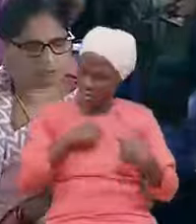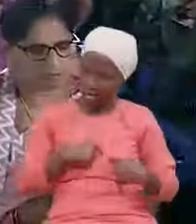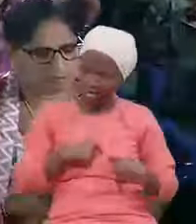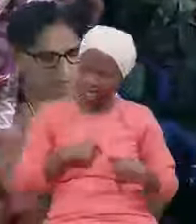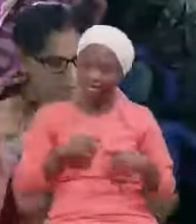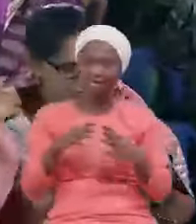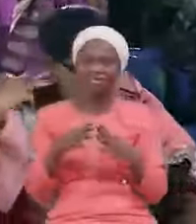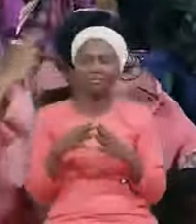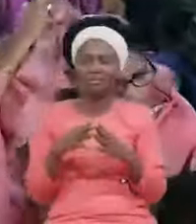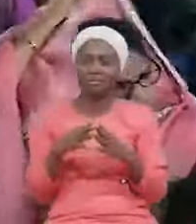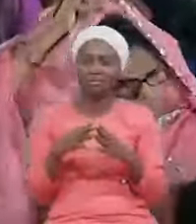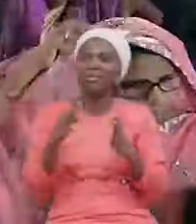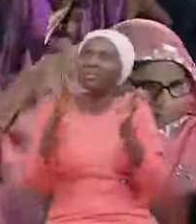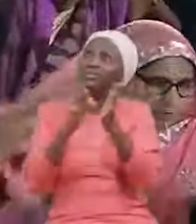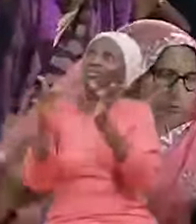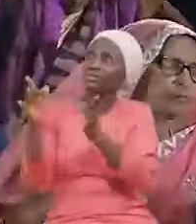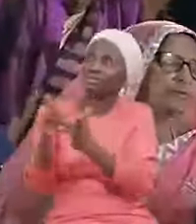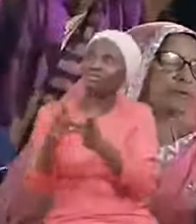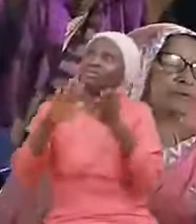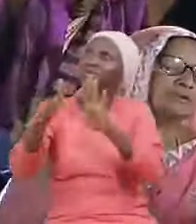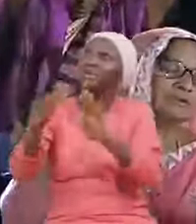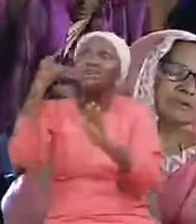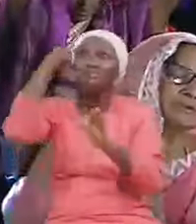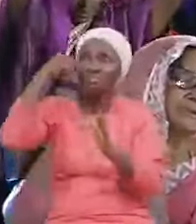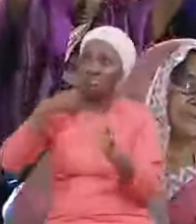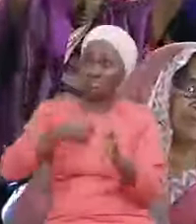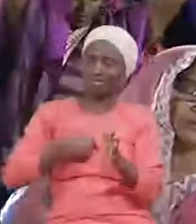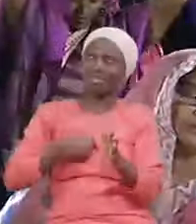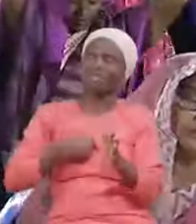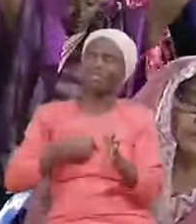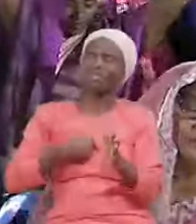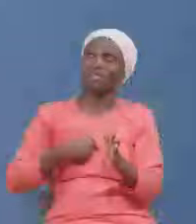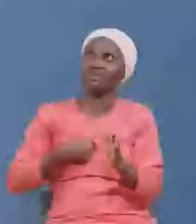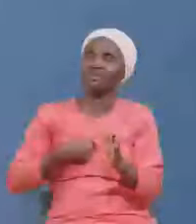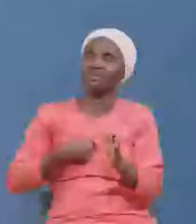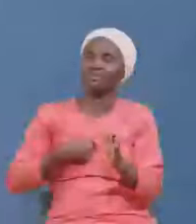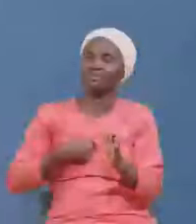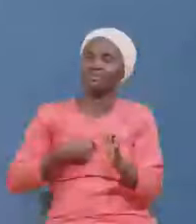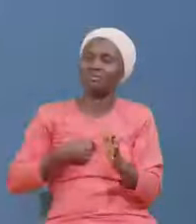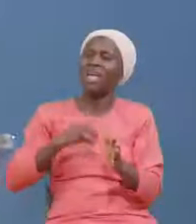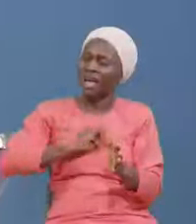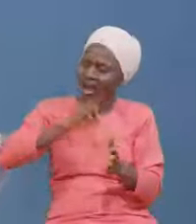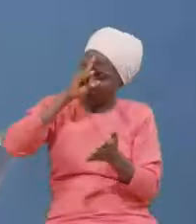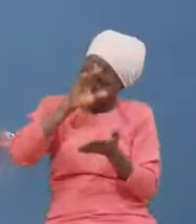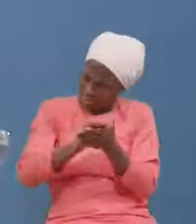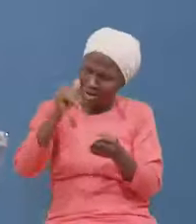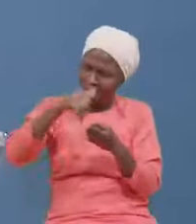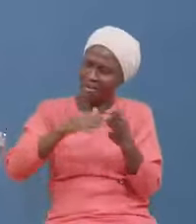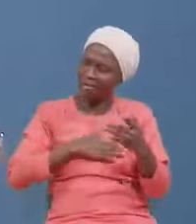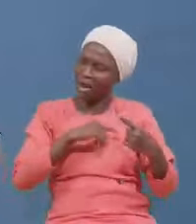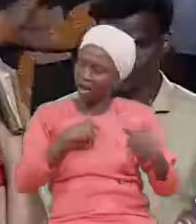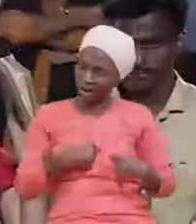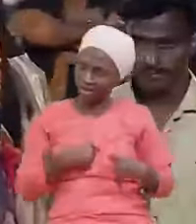హృదయములో విశ్వసిస్తున్నాను. Jesus died for me. యేసు నా కోసం మరణించాడని. I believe in my heart.